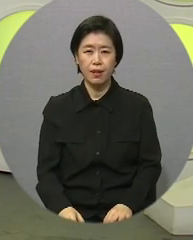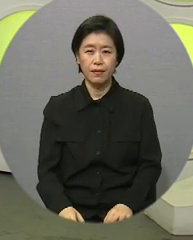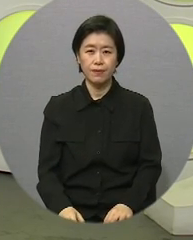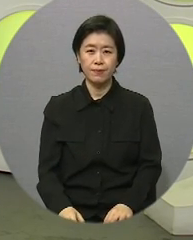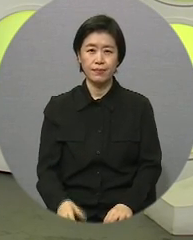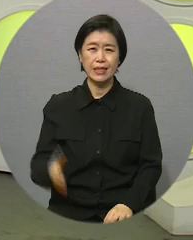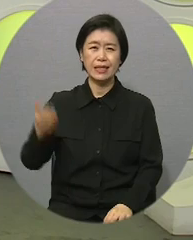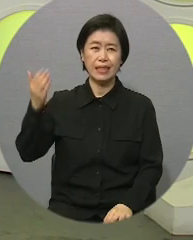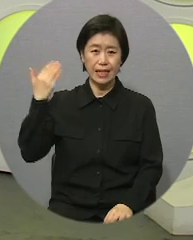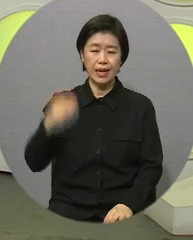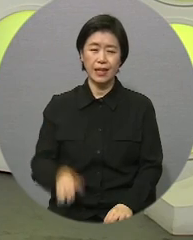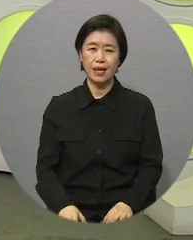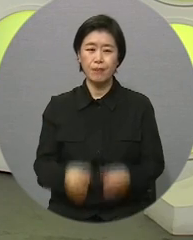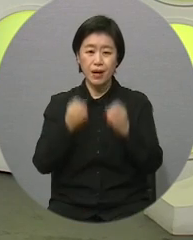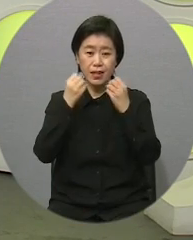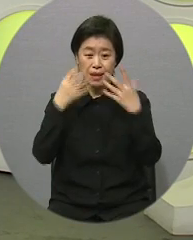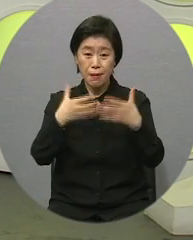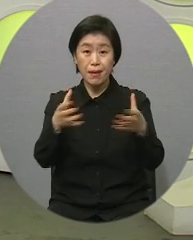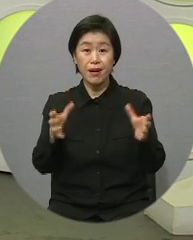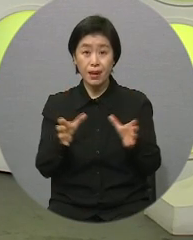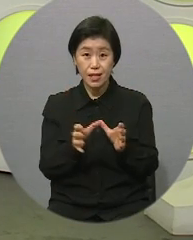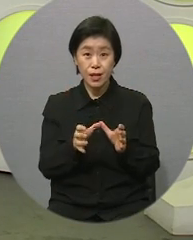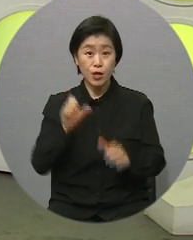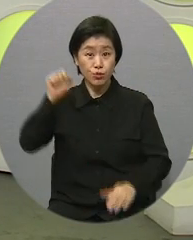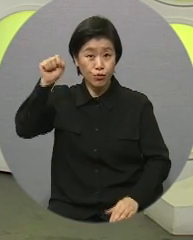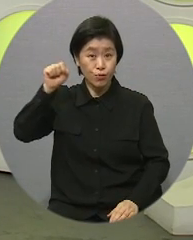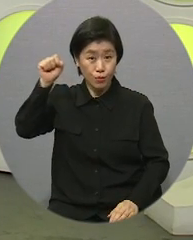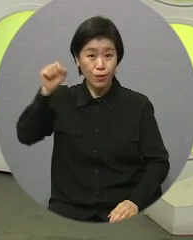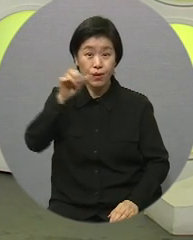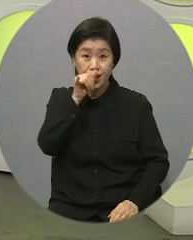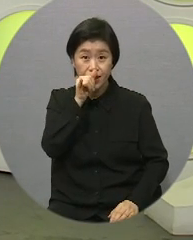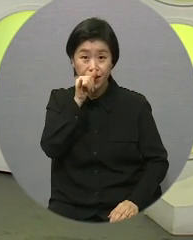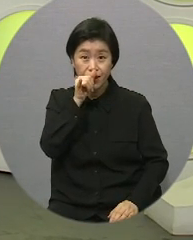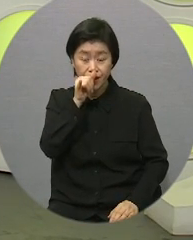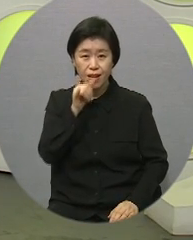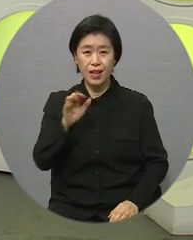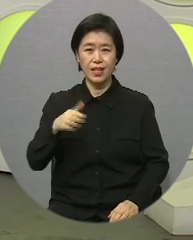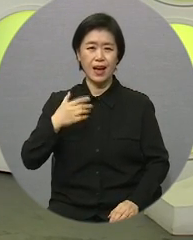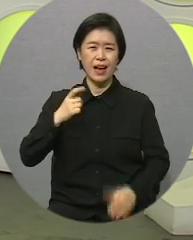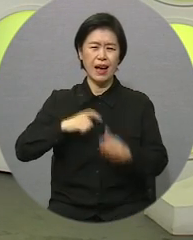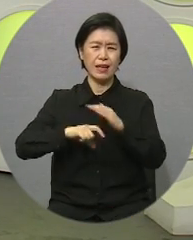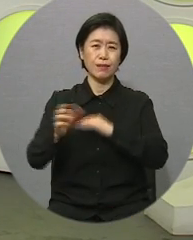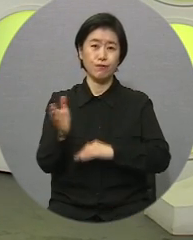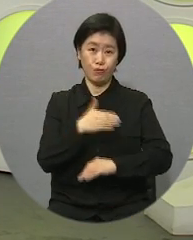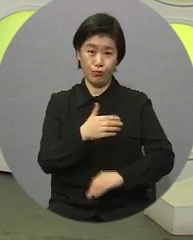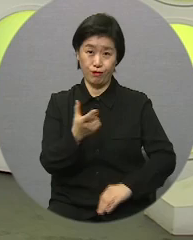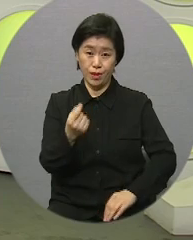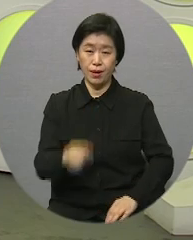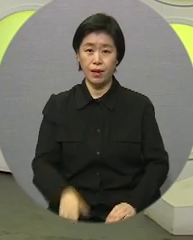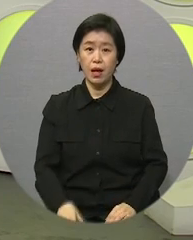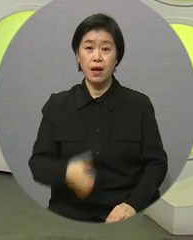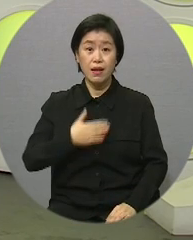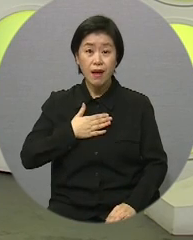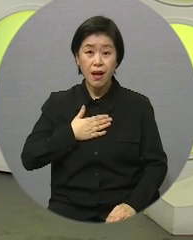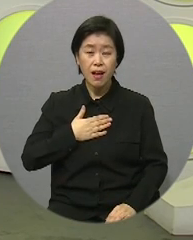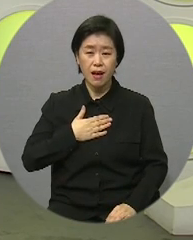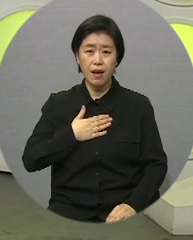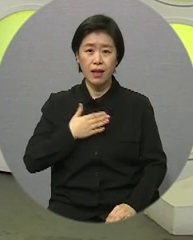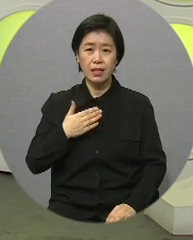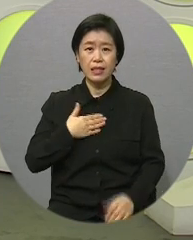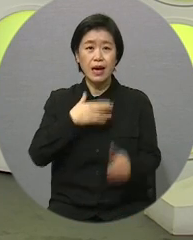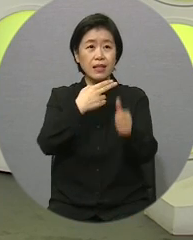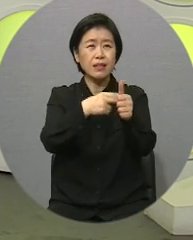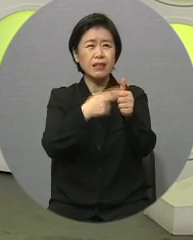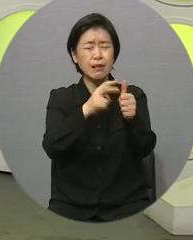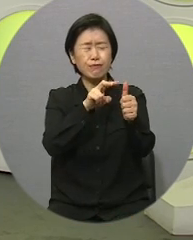최소부하 그때 막 그냥 아침부터 그거 아니거든요 제 선생님이 미웠어요 제 선생님이